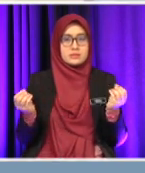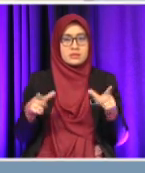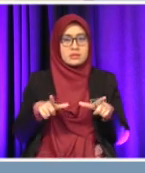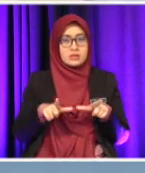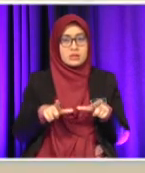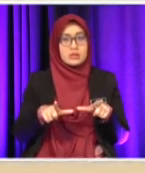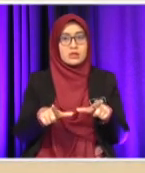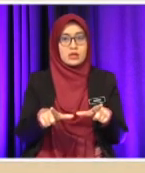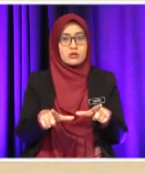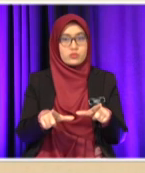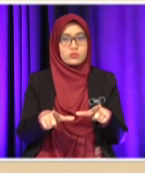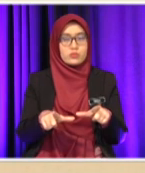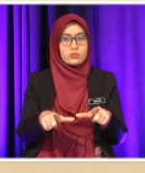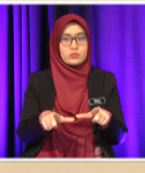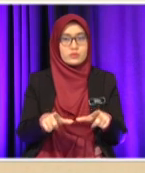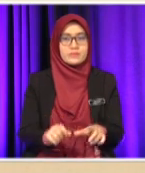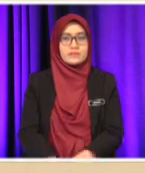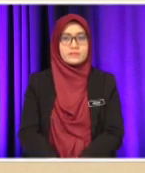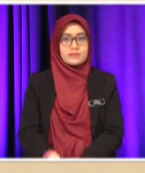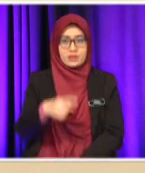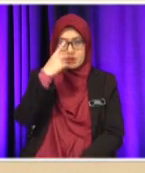batu kerikil untuk